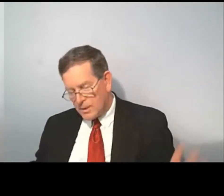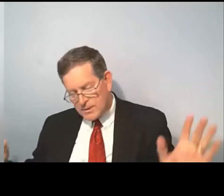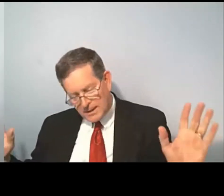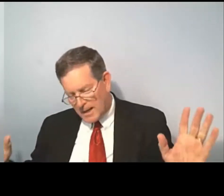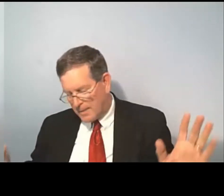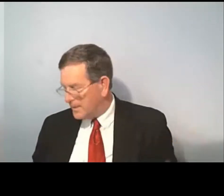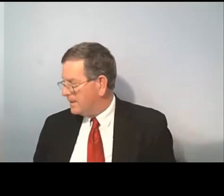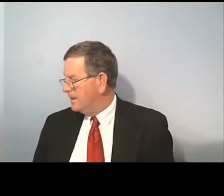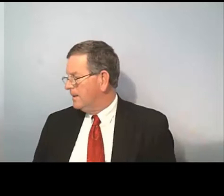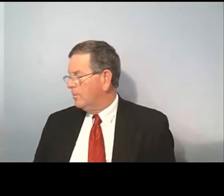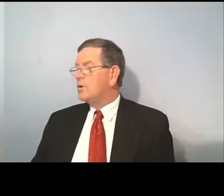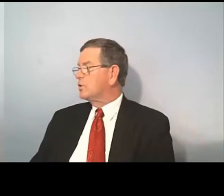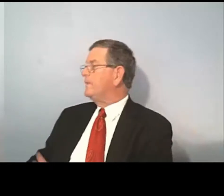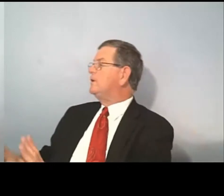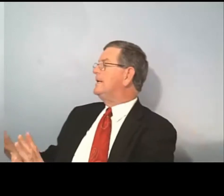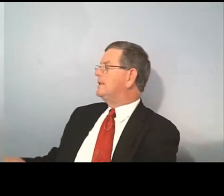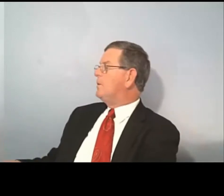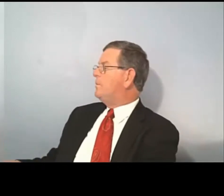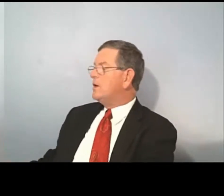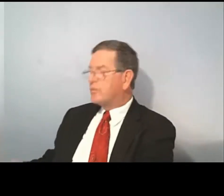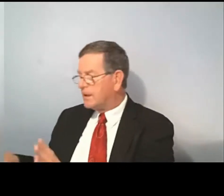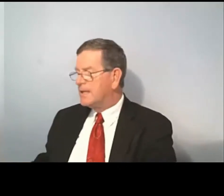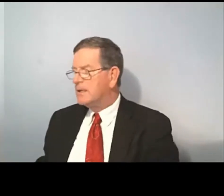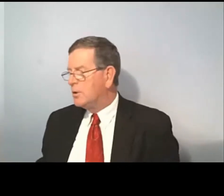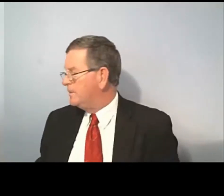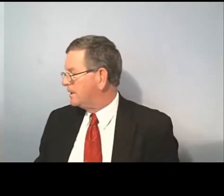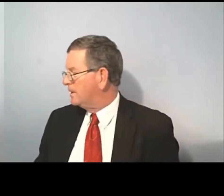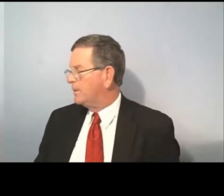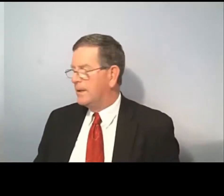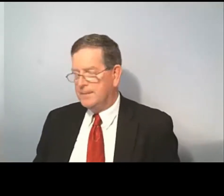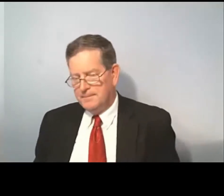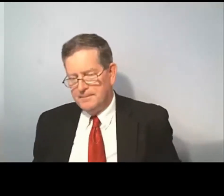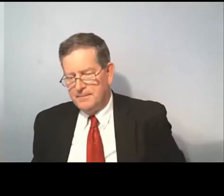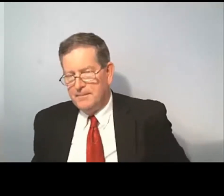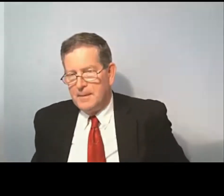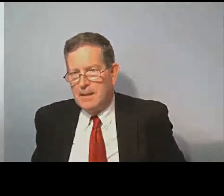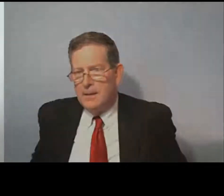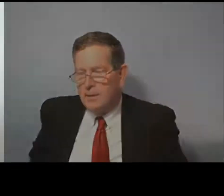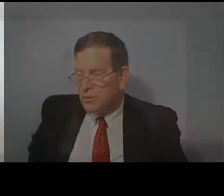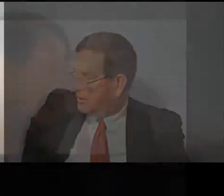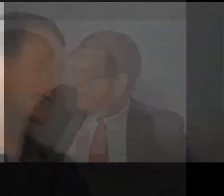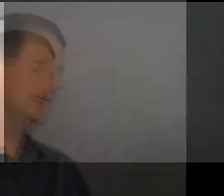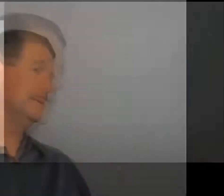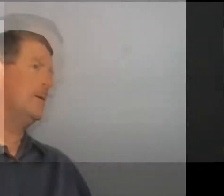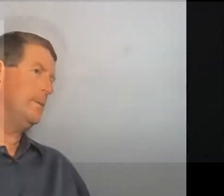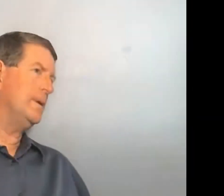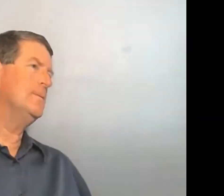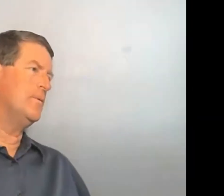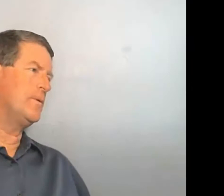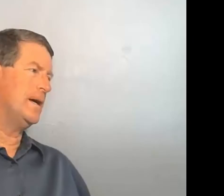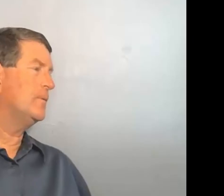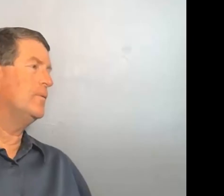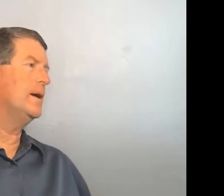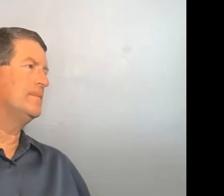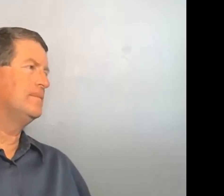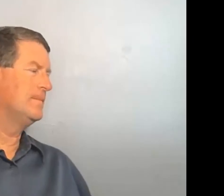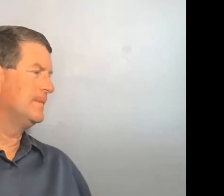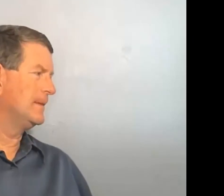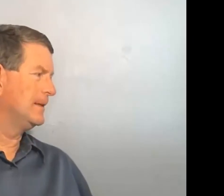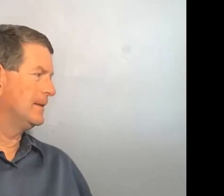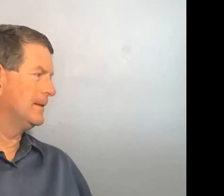Bon, je n'en sais rien, mais bon, je vais te laisser en paix, je vais te laisser dormir un peu, hein? D'accord. Je te quitte. D'accord, merci mon frère. Au